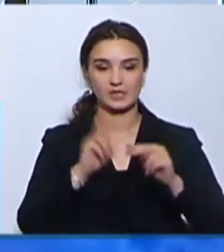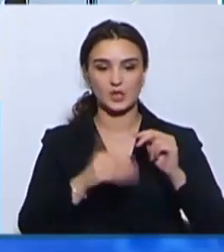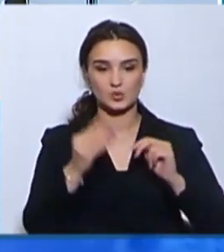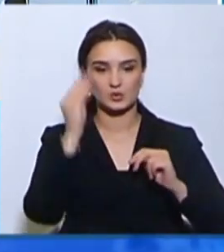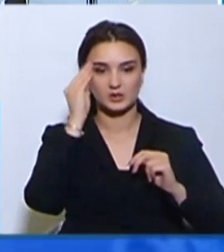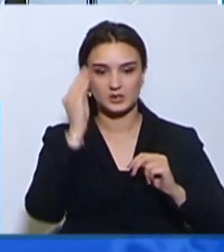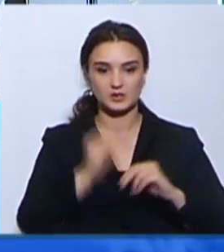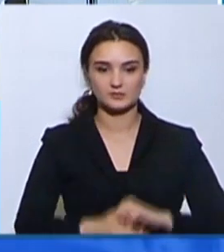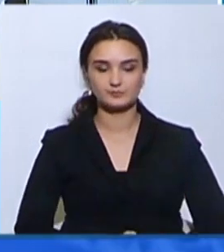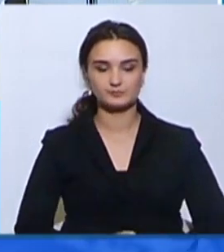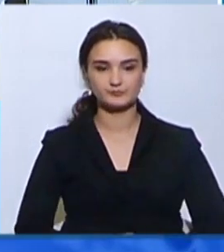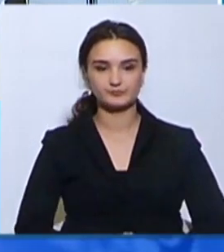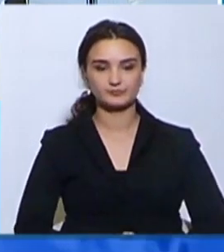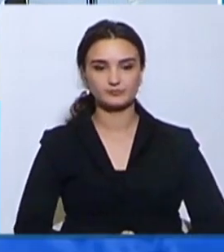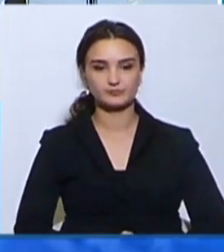აზრი?